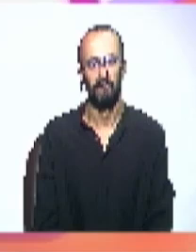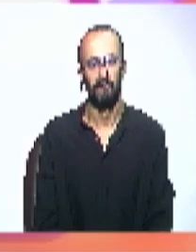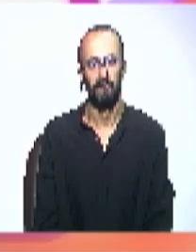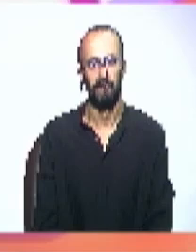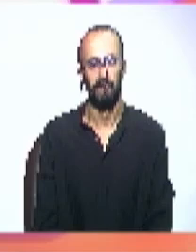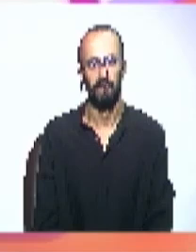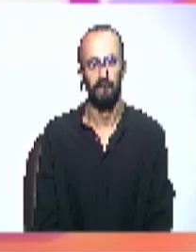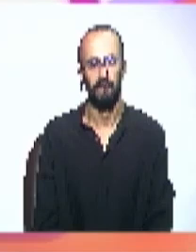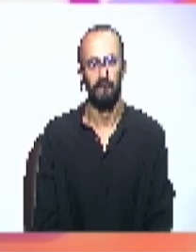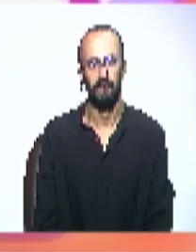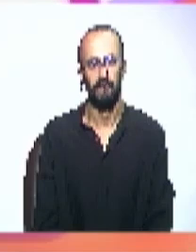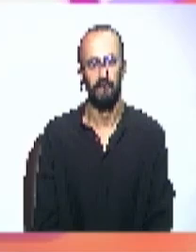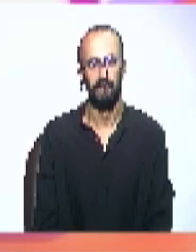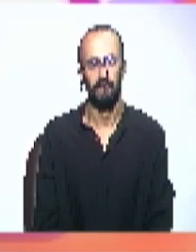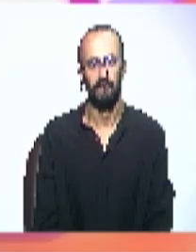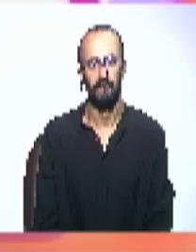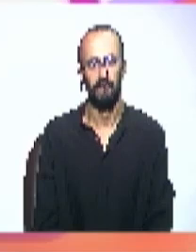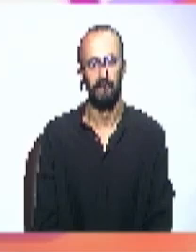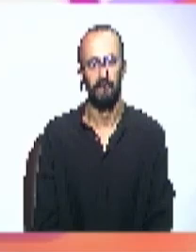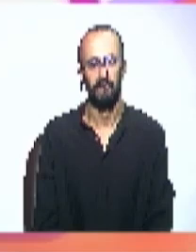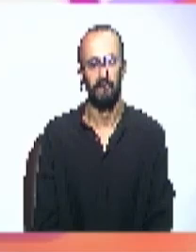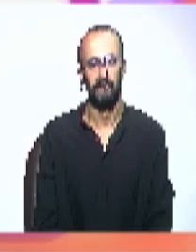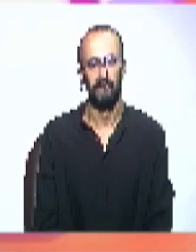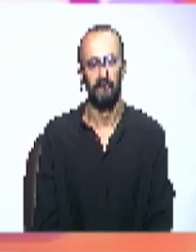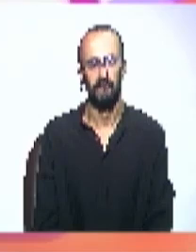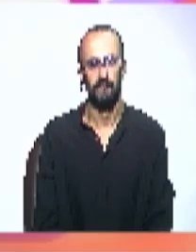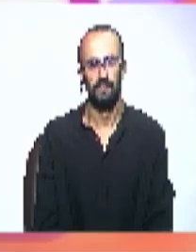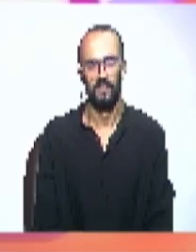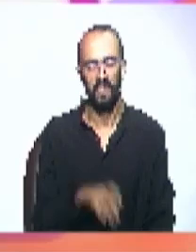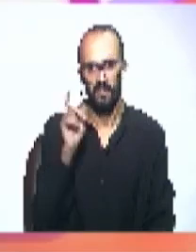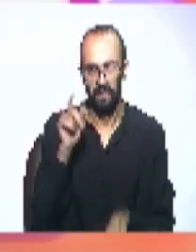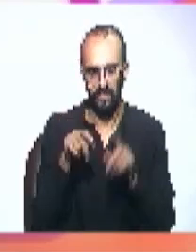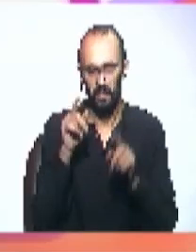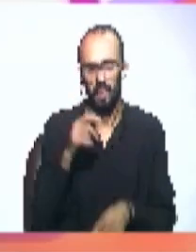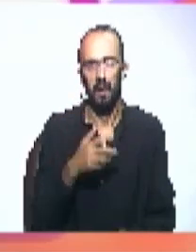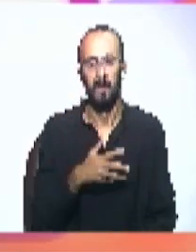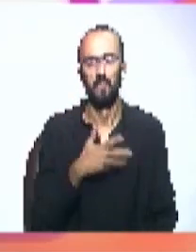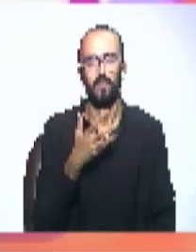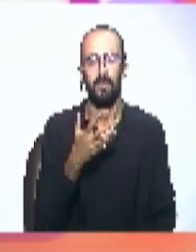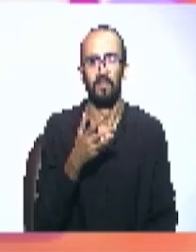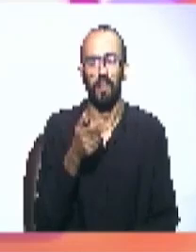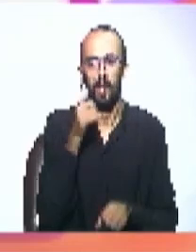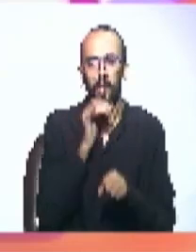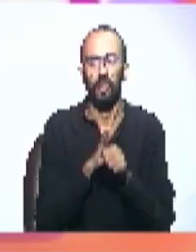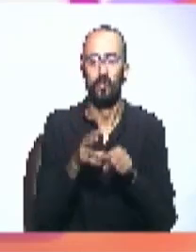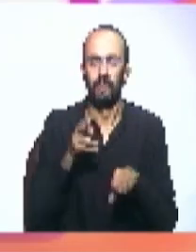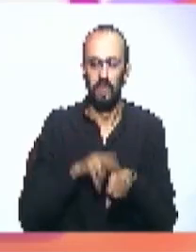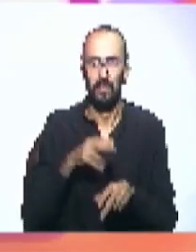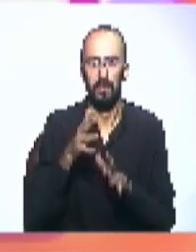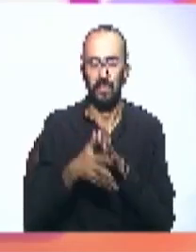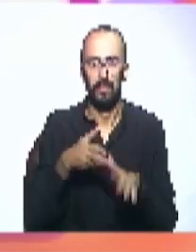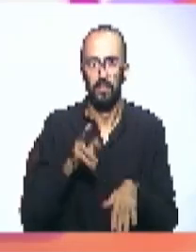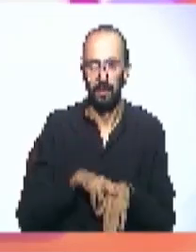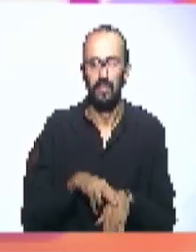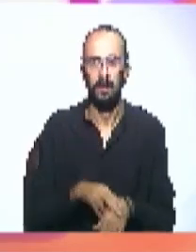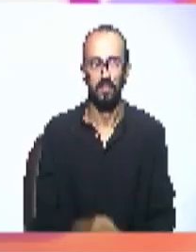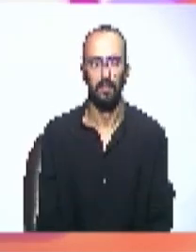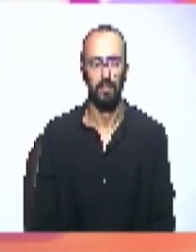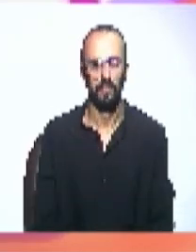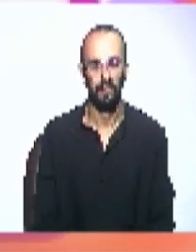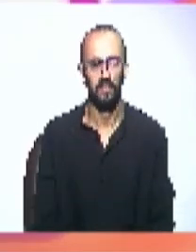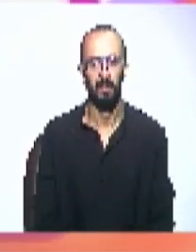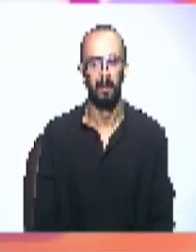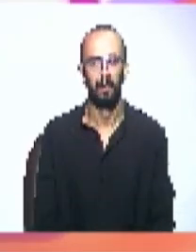عشان بس عايز اعمل حاجه كده بايدي. طيب وفي حد يا شيف طالب اللانشون تاني.